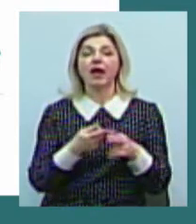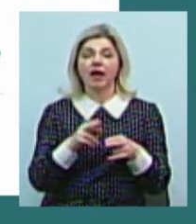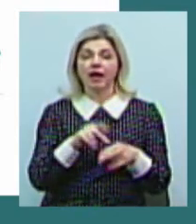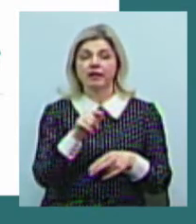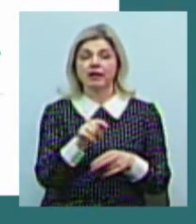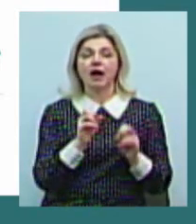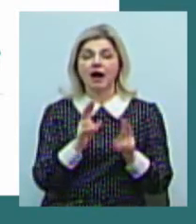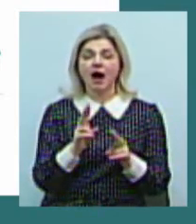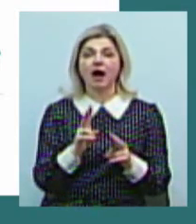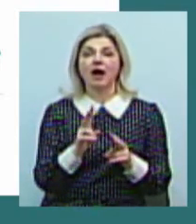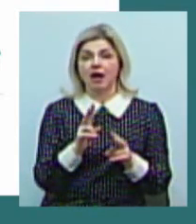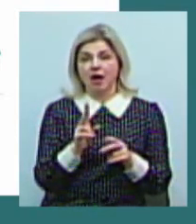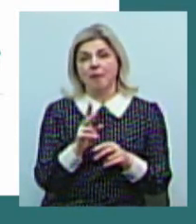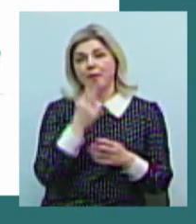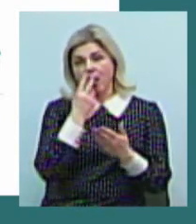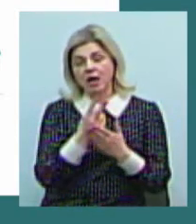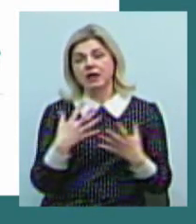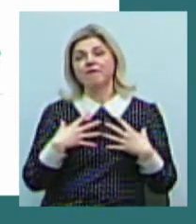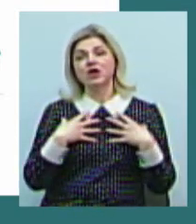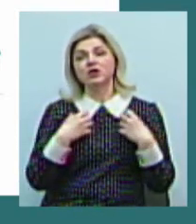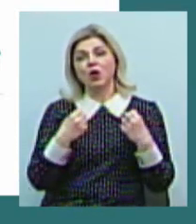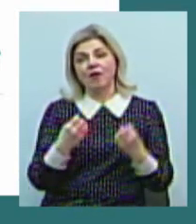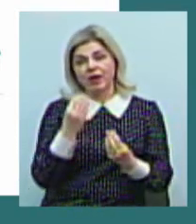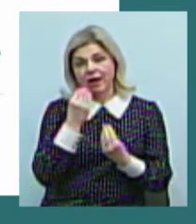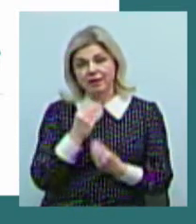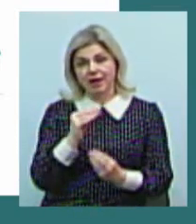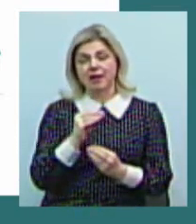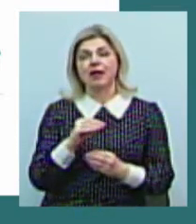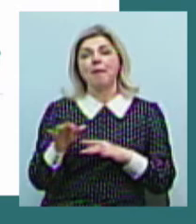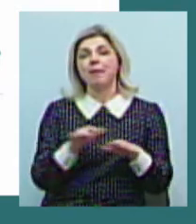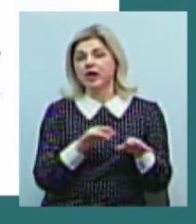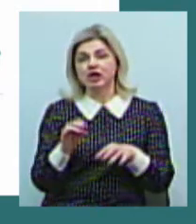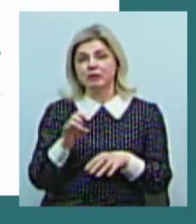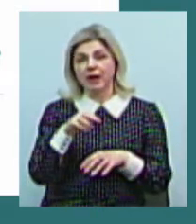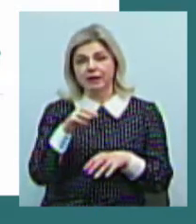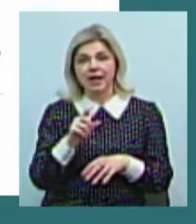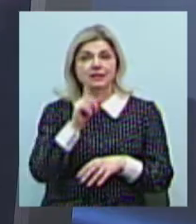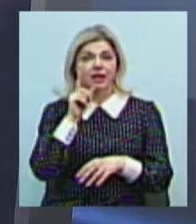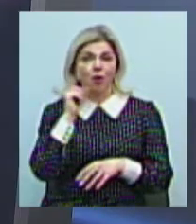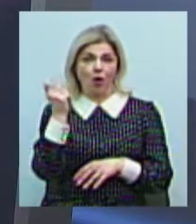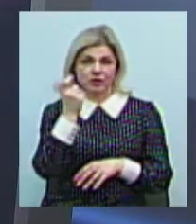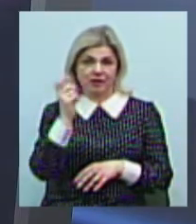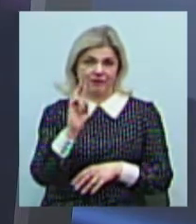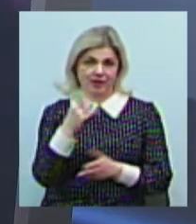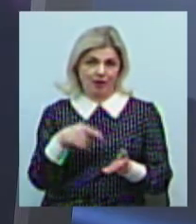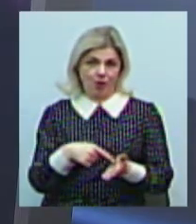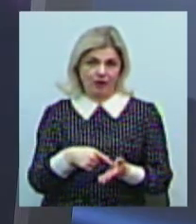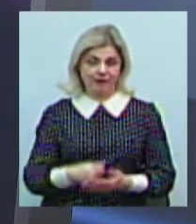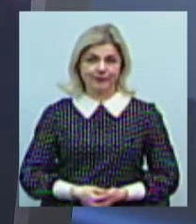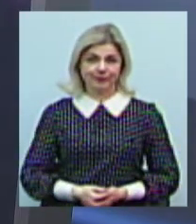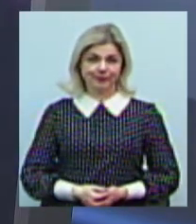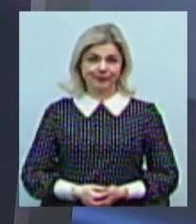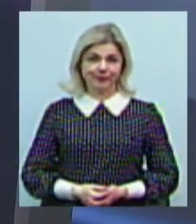как тонометр показывает выздоровление менеджмента зернового хозяйства в Миколаїві. Я